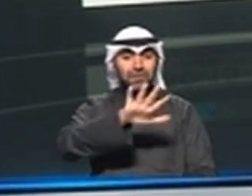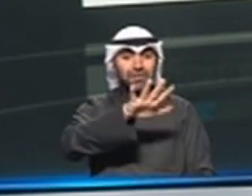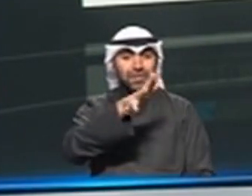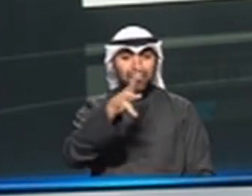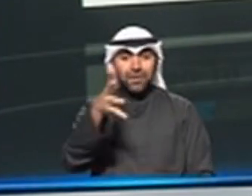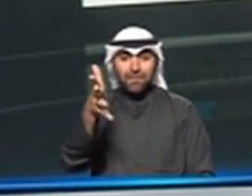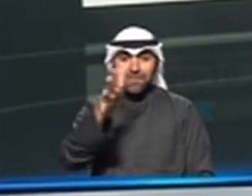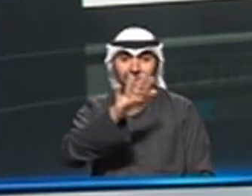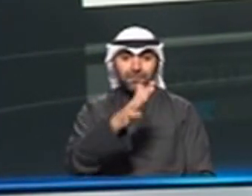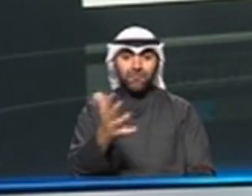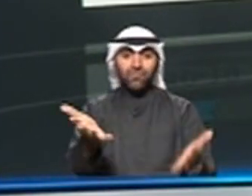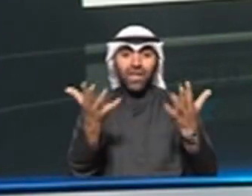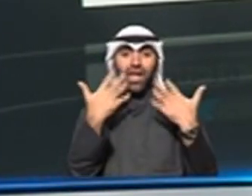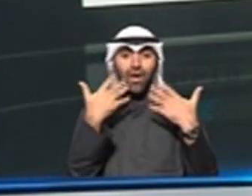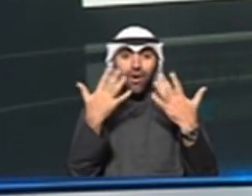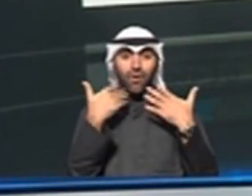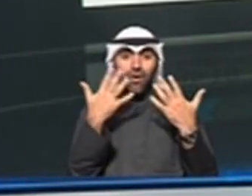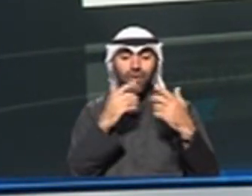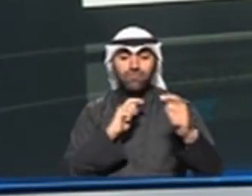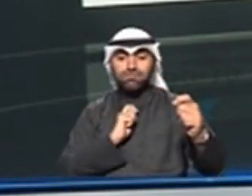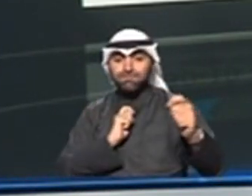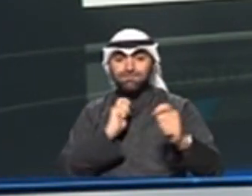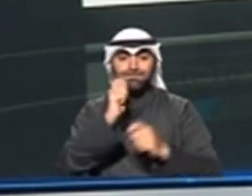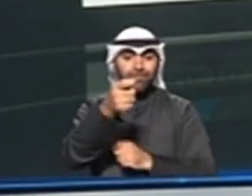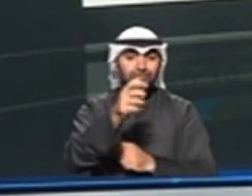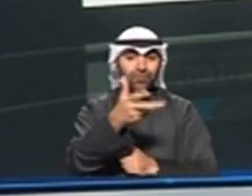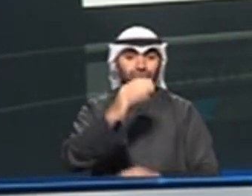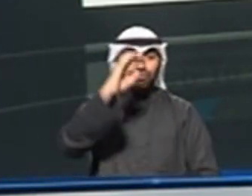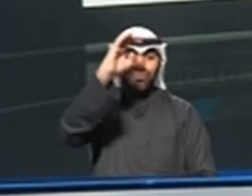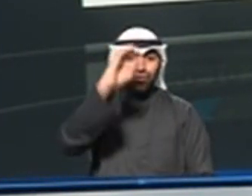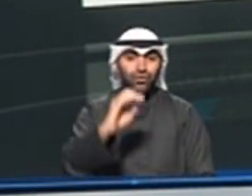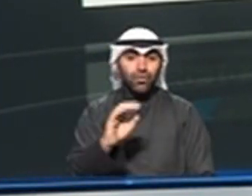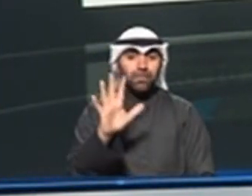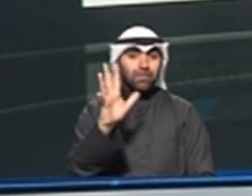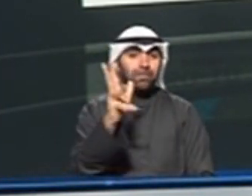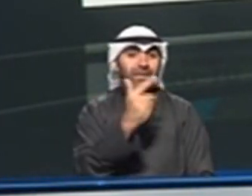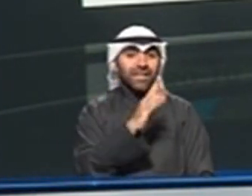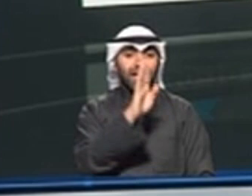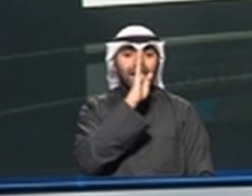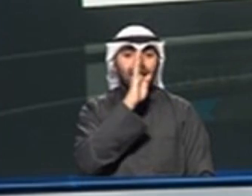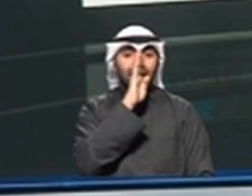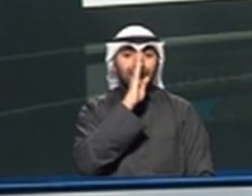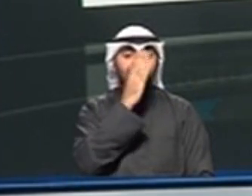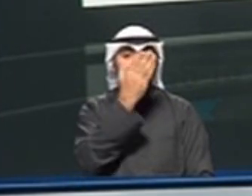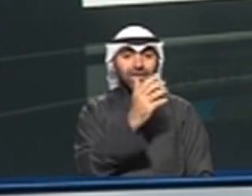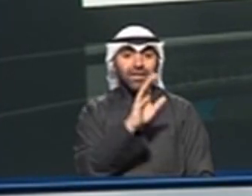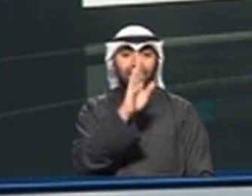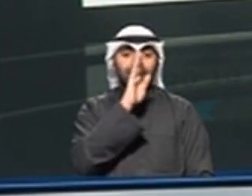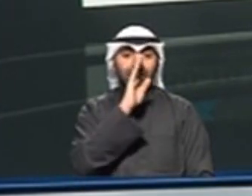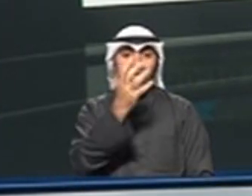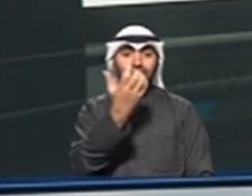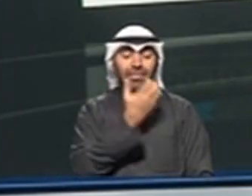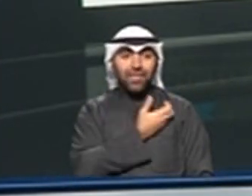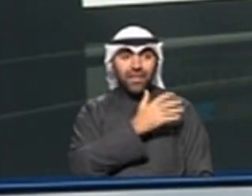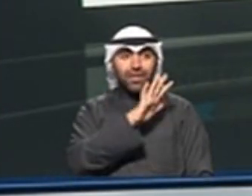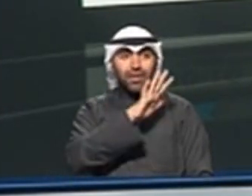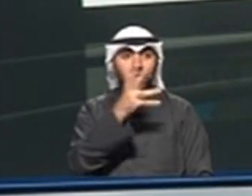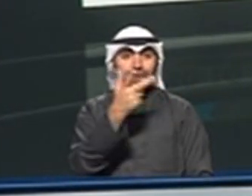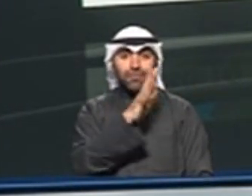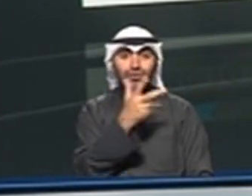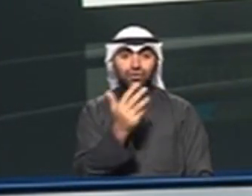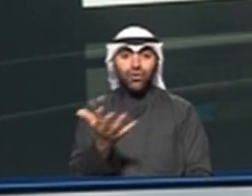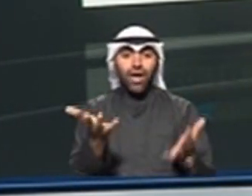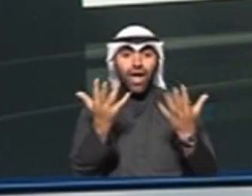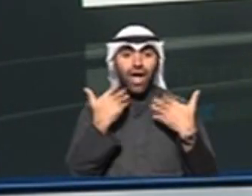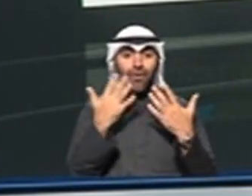تحول الرياح إلى رياح الكوز جنوبية شرقية ابتداء من يوم الاثنين وتستمر معانا حتى يوم الثلاثة. ودرجات الحرارة